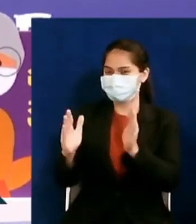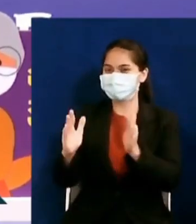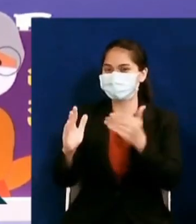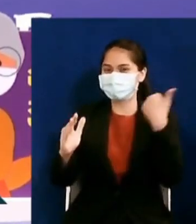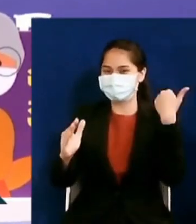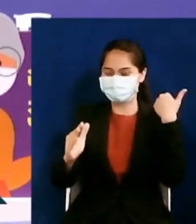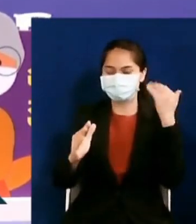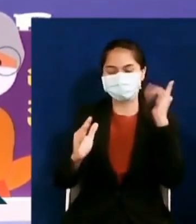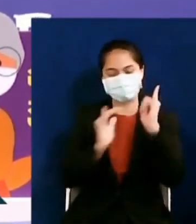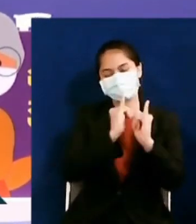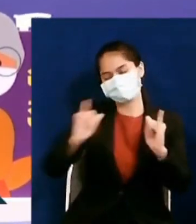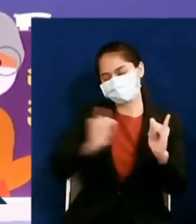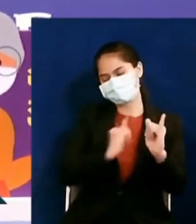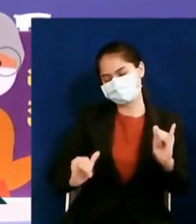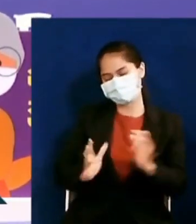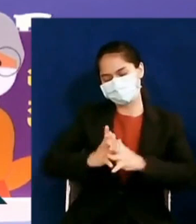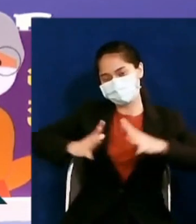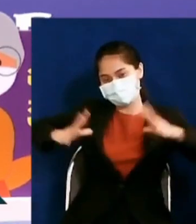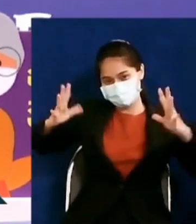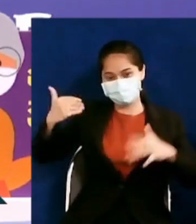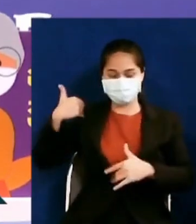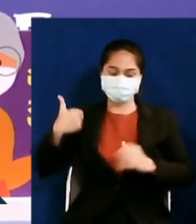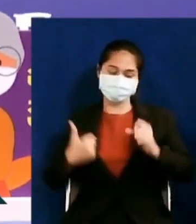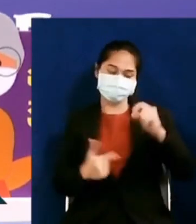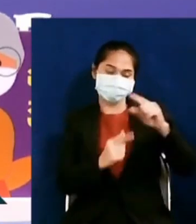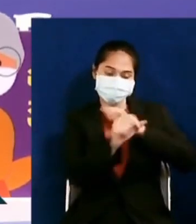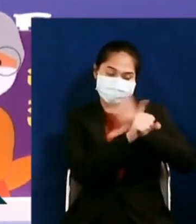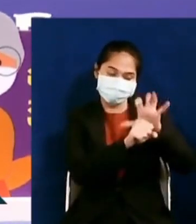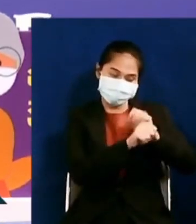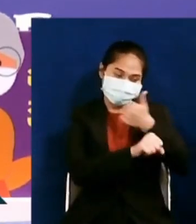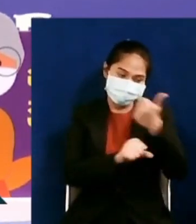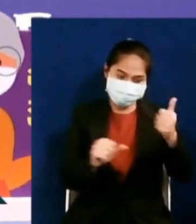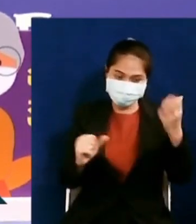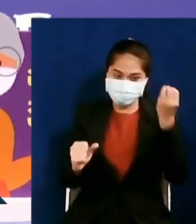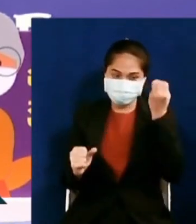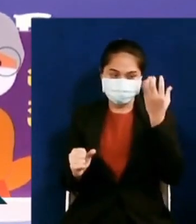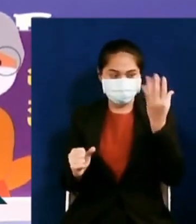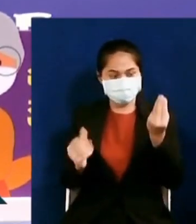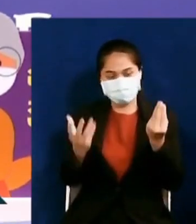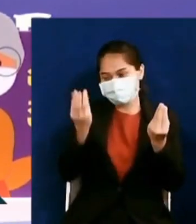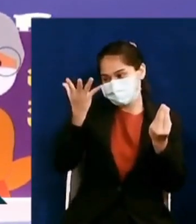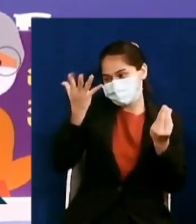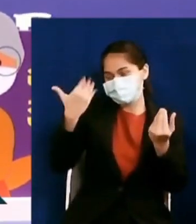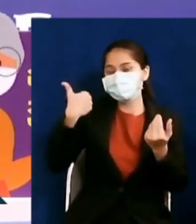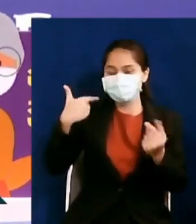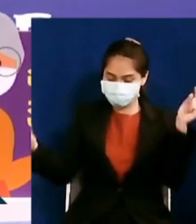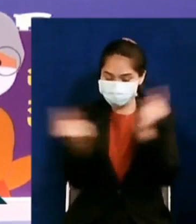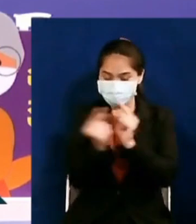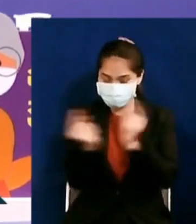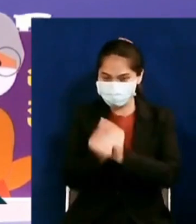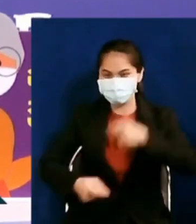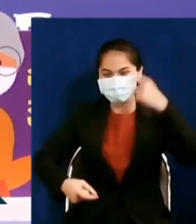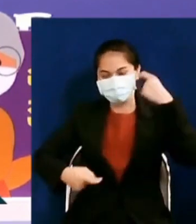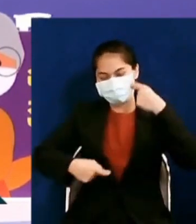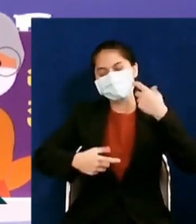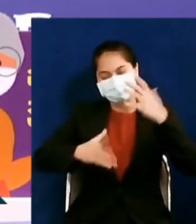ทย์ทั้ง15แห่งทำได้เตรียมพร้อมให้2ไปเจาะลึกดูกันเลยในตำแหน่งรหัสพันธุกรรมว่าหน้าตามันเหมือนชนิดไหนแต่อันนี้